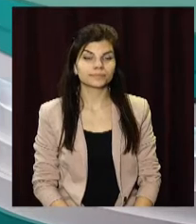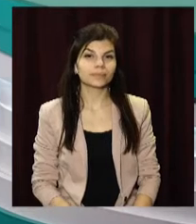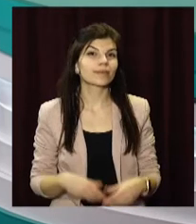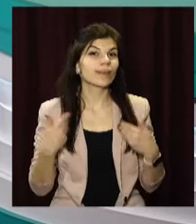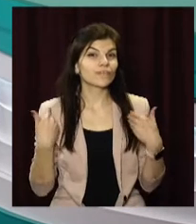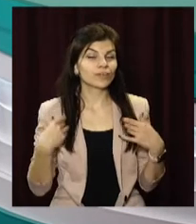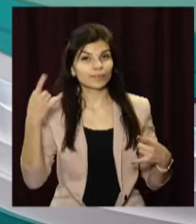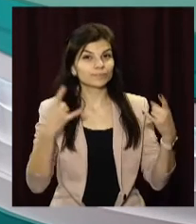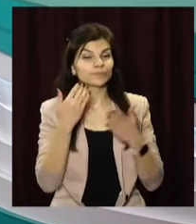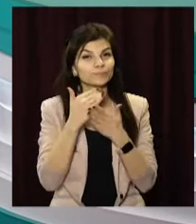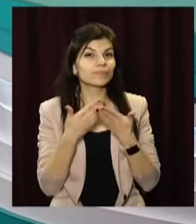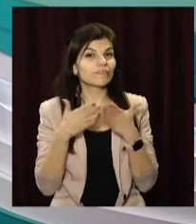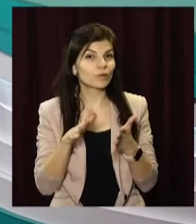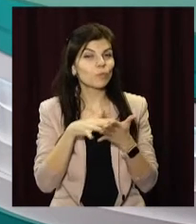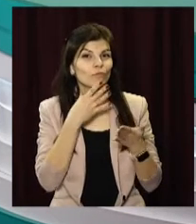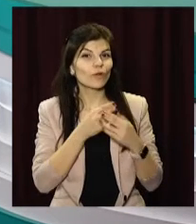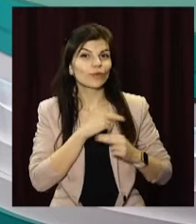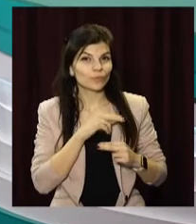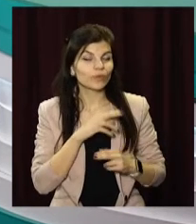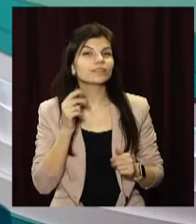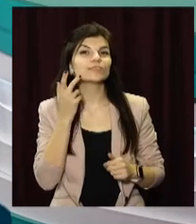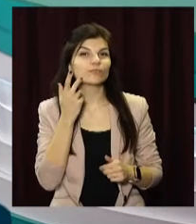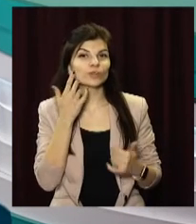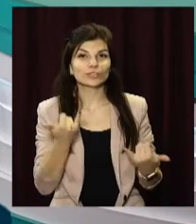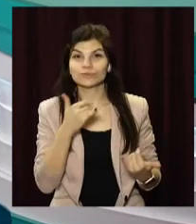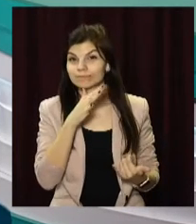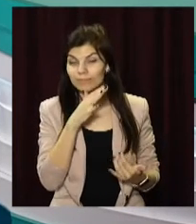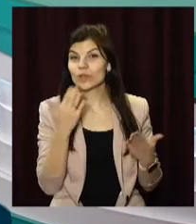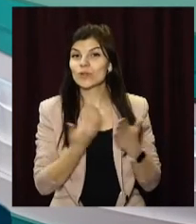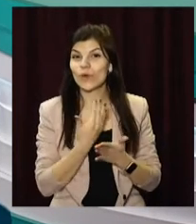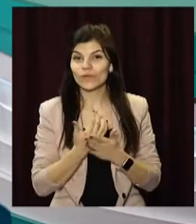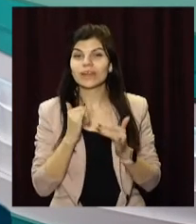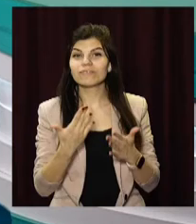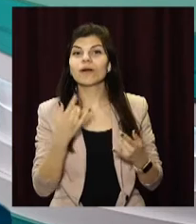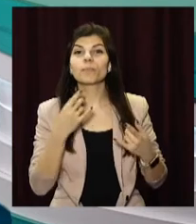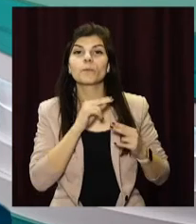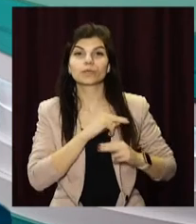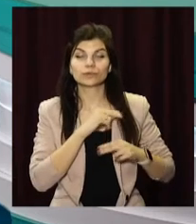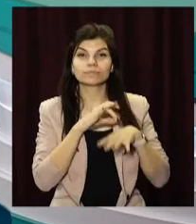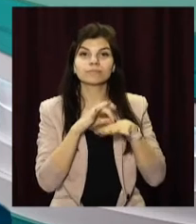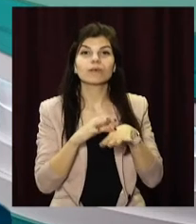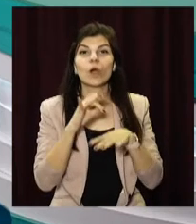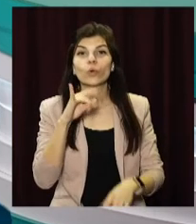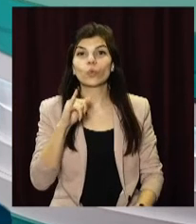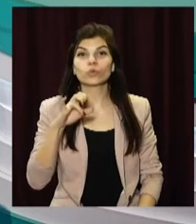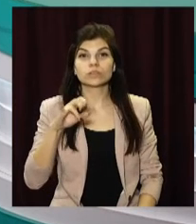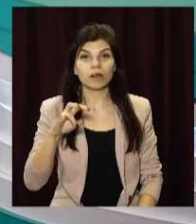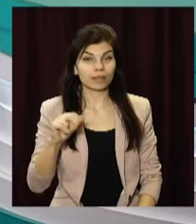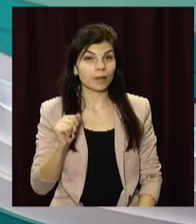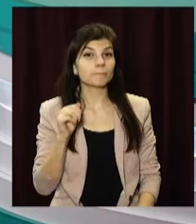Вітаю! Відкритий продовжує свою роботу. І, як завжди, у цій порі новини. Для вас працюють Руслана Козиряцька та